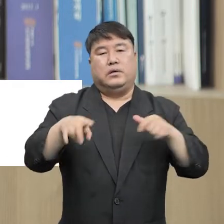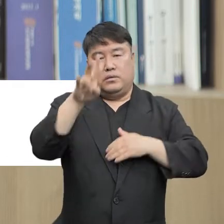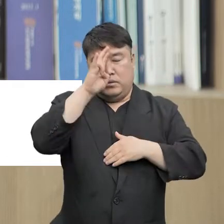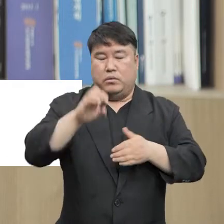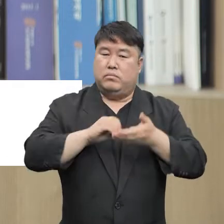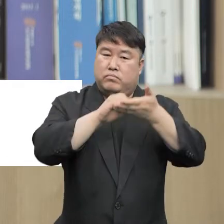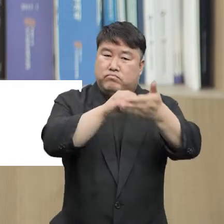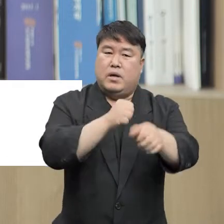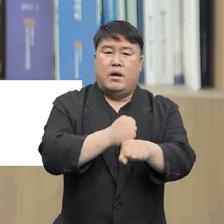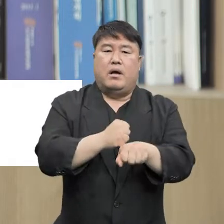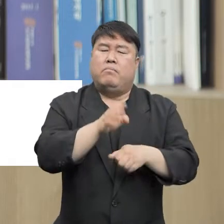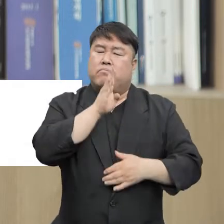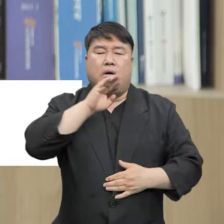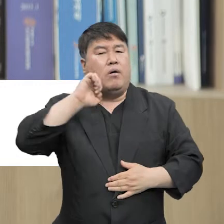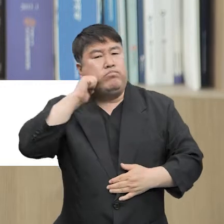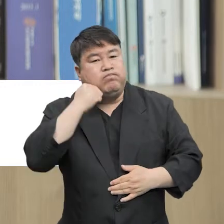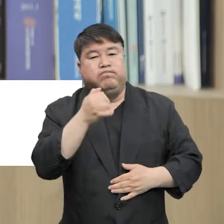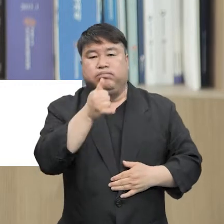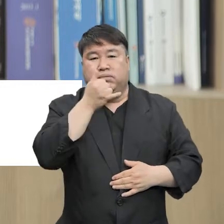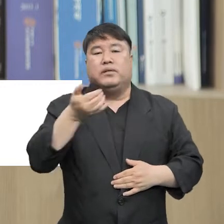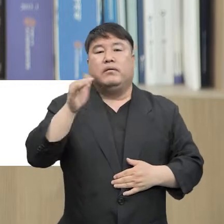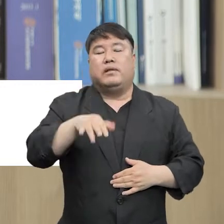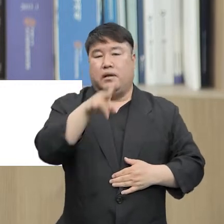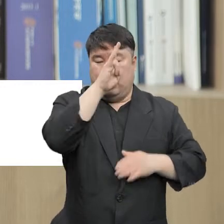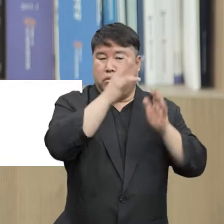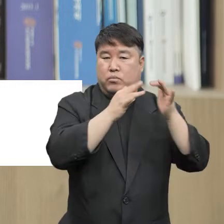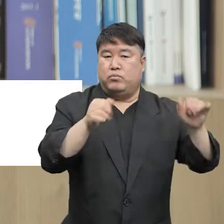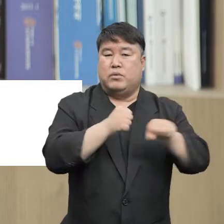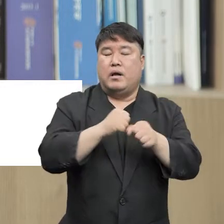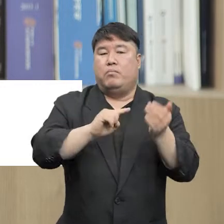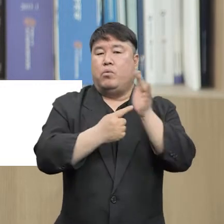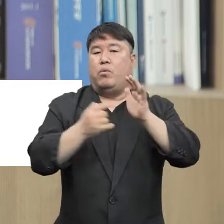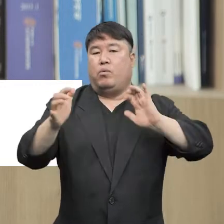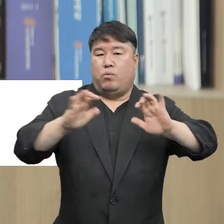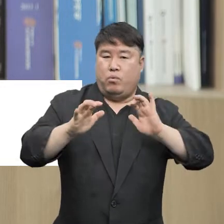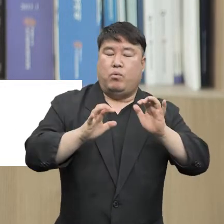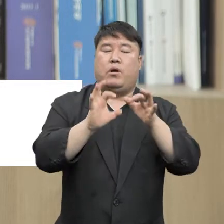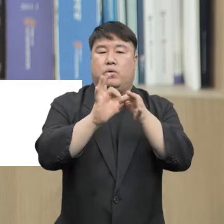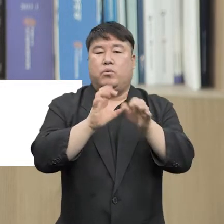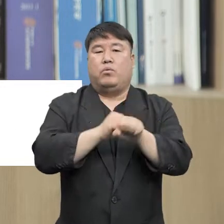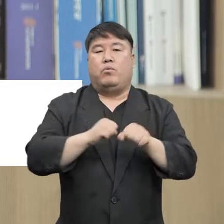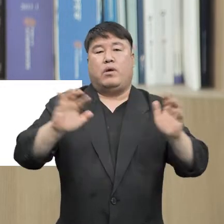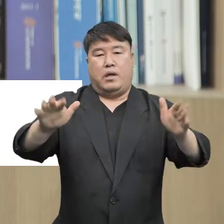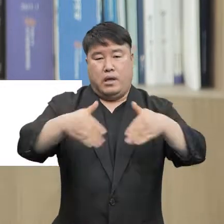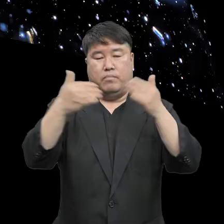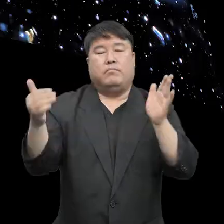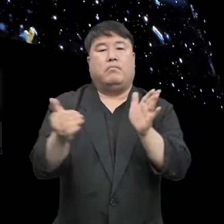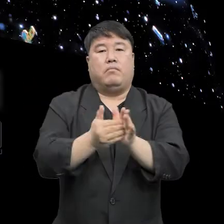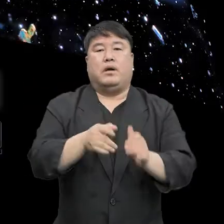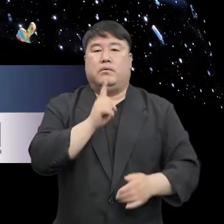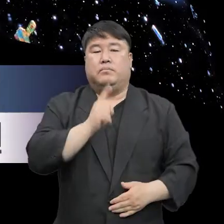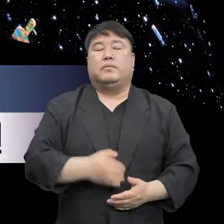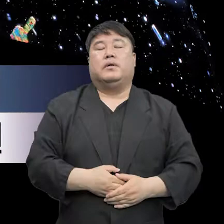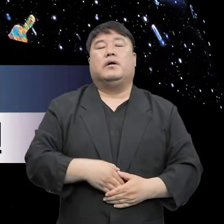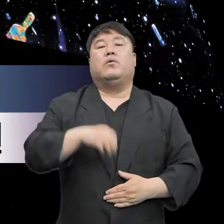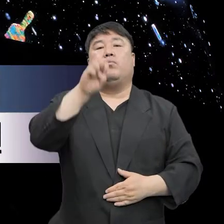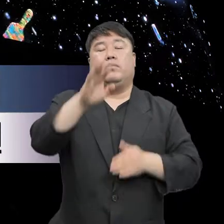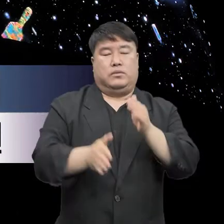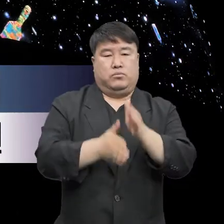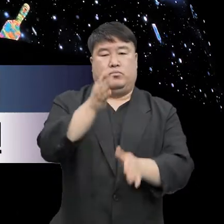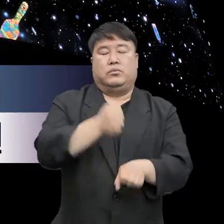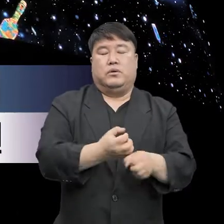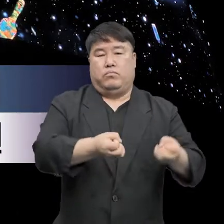어려움이 있었는데요 예술인과 공론을 통해 협회 잇점을 도출 했습니다 광주시는